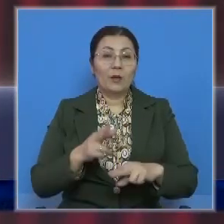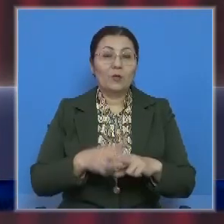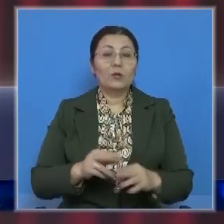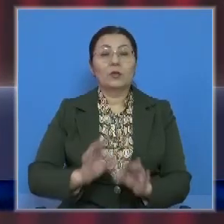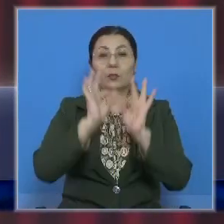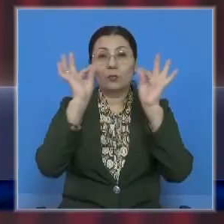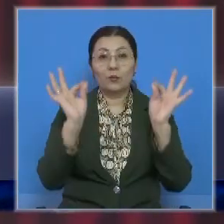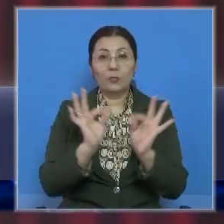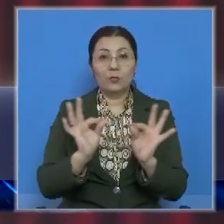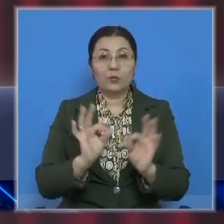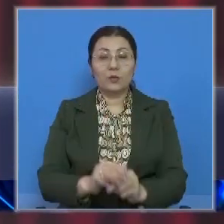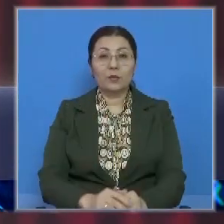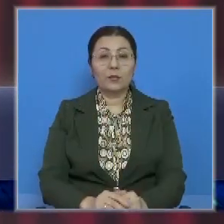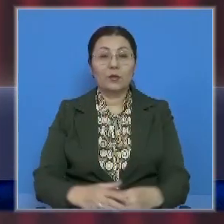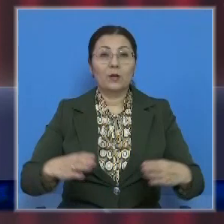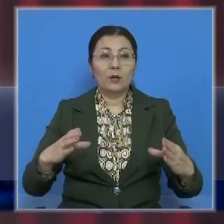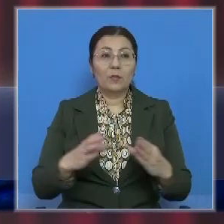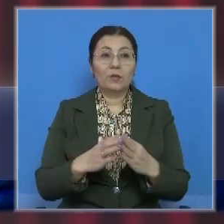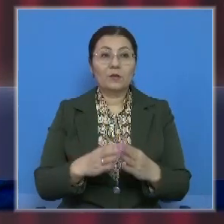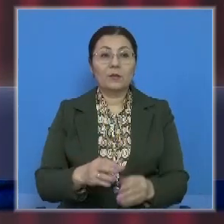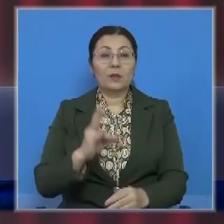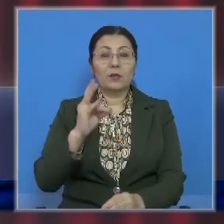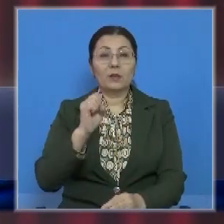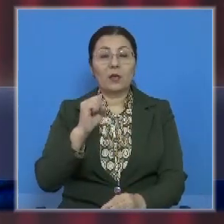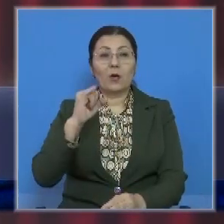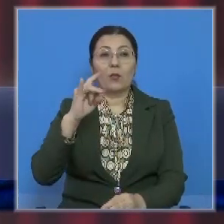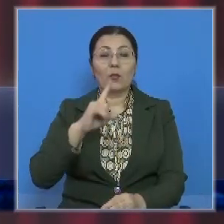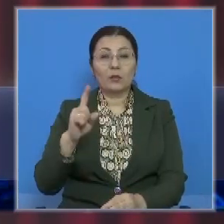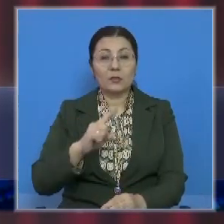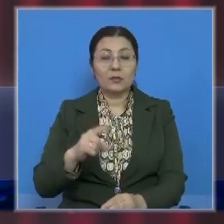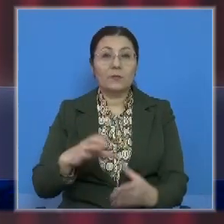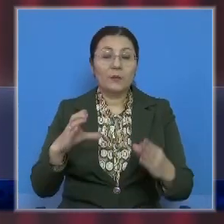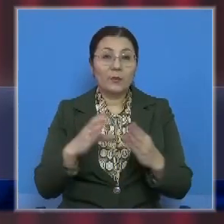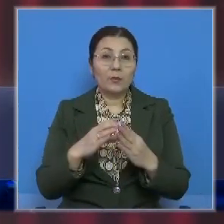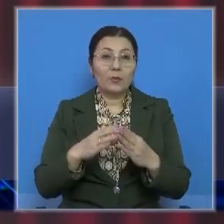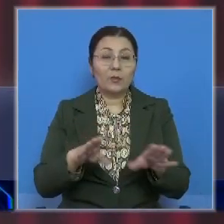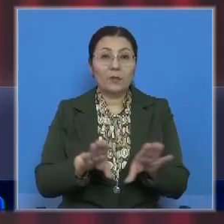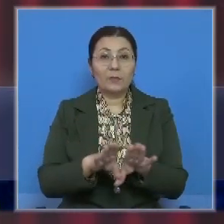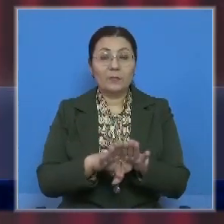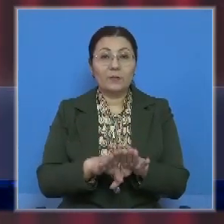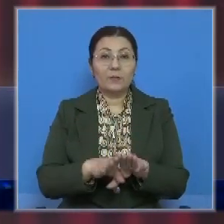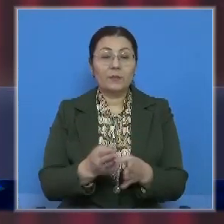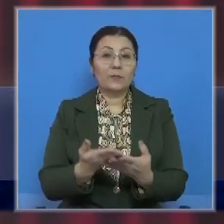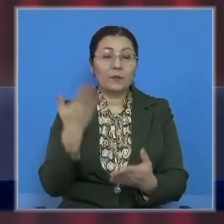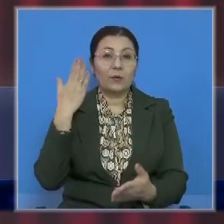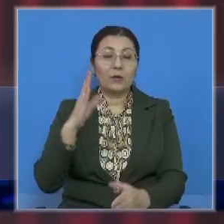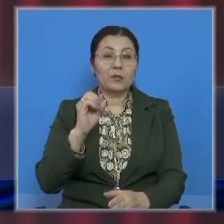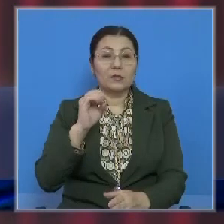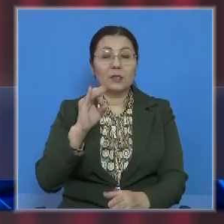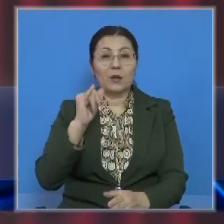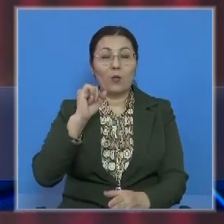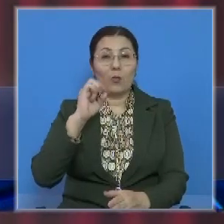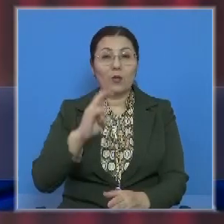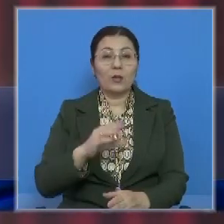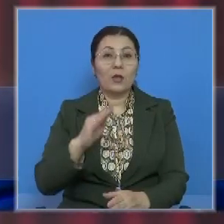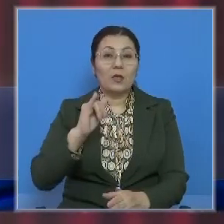өнер ұжымы деп Наурыз тобын айта аламын. Осы жақтан шыққан өнер ұжымдарының бірі деп сол бұрынғы серуен, бұрынғы Жібек жолы